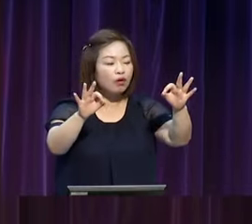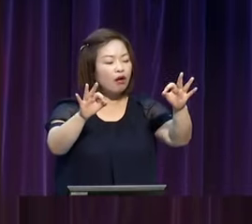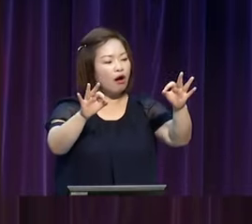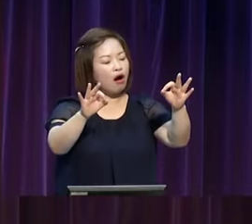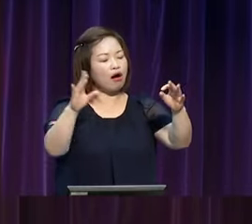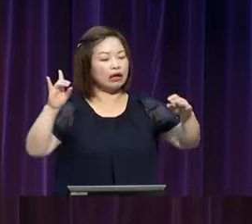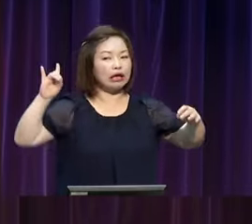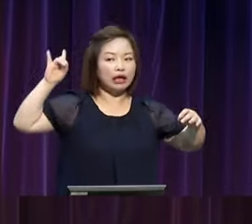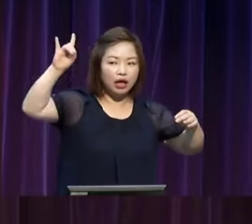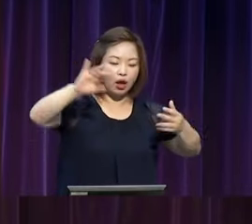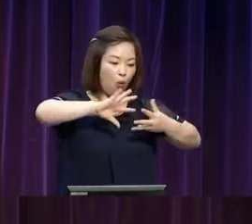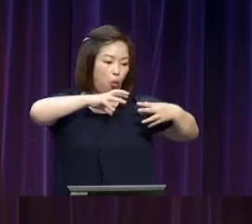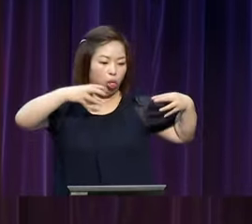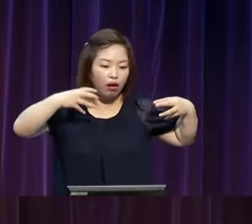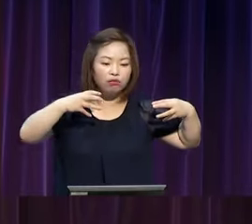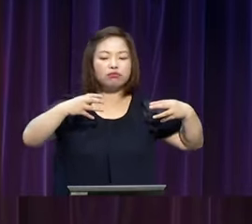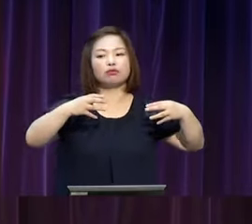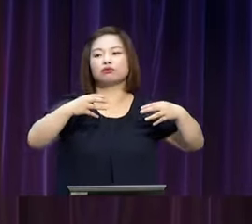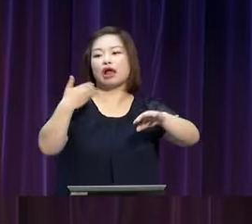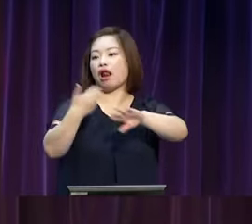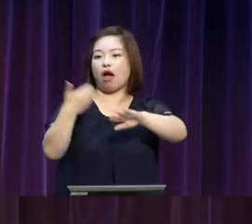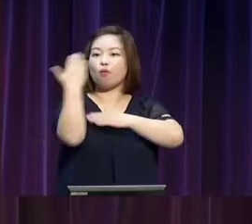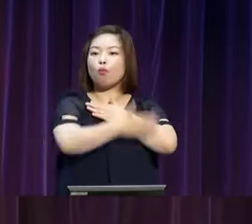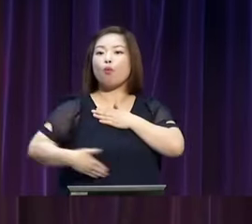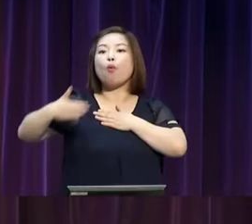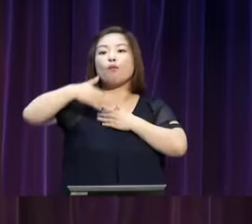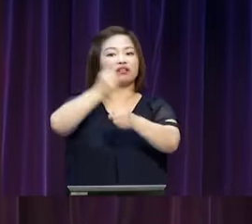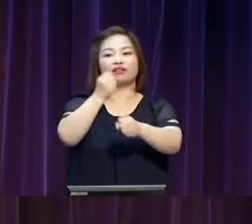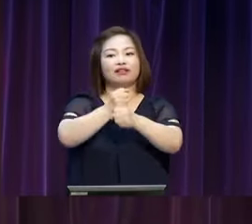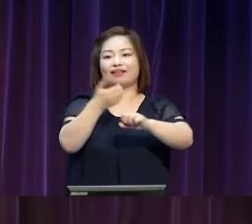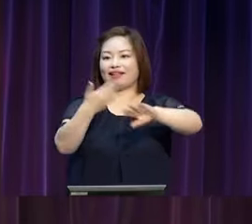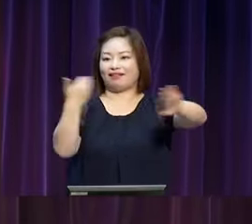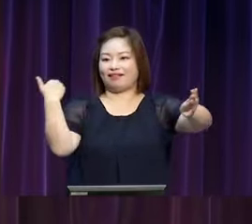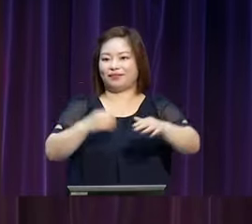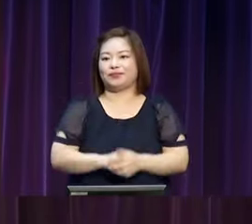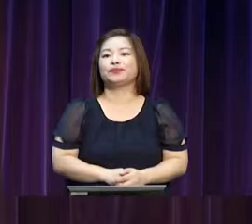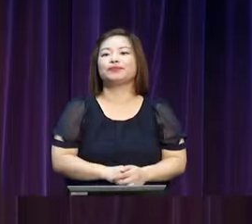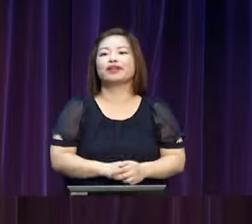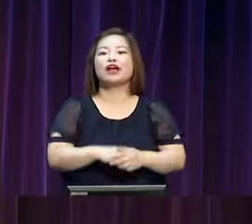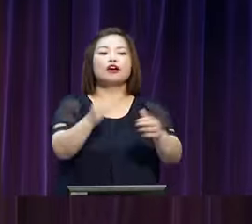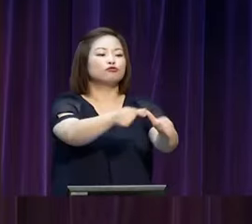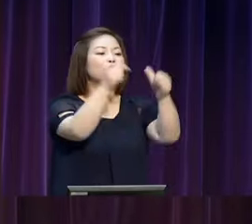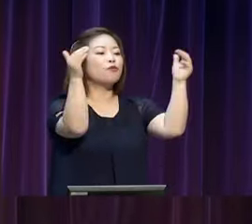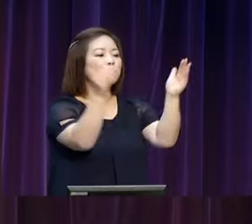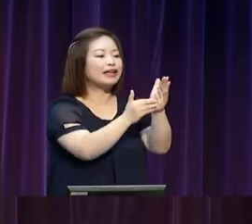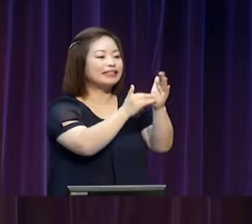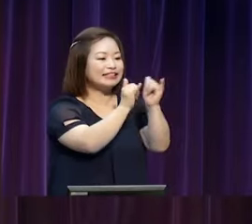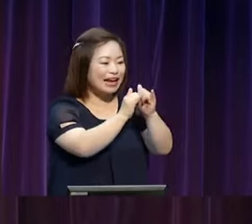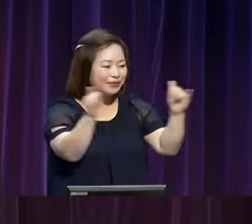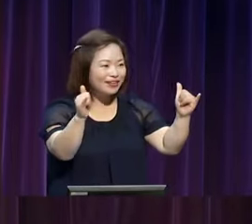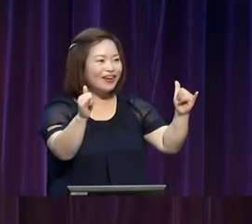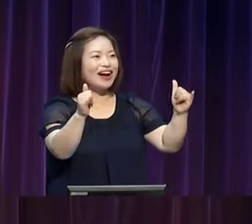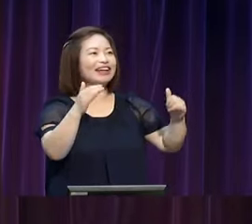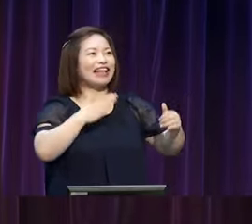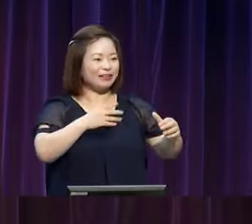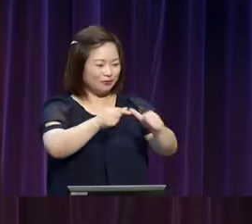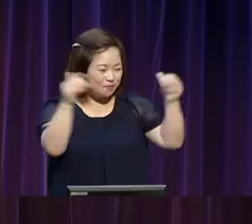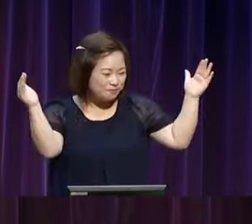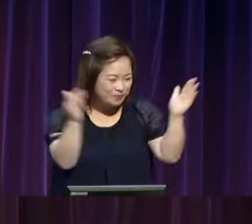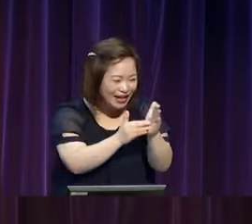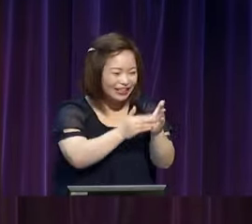똑같아요. 구원받은 사람들도 마찬가지예요. 교회를 얼마나 사랑하냐, 거기에